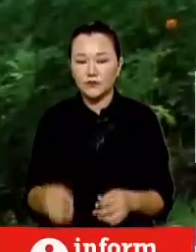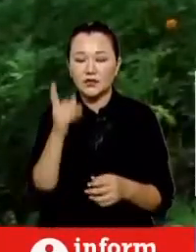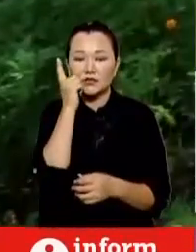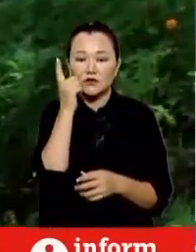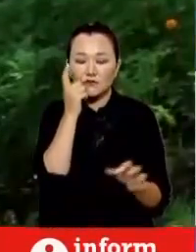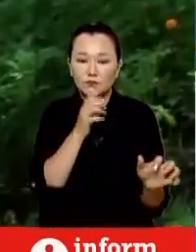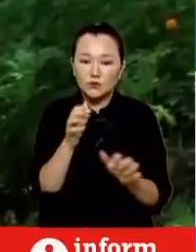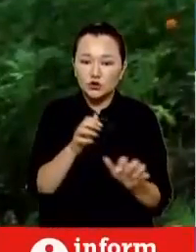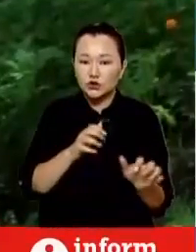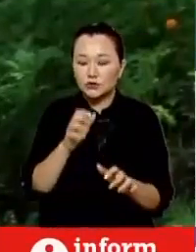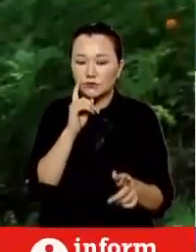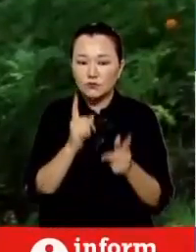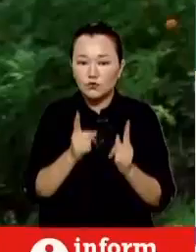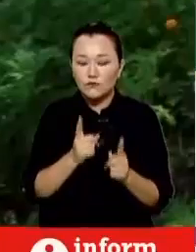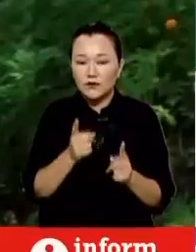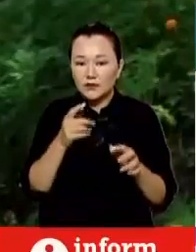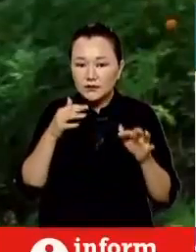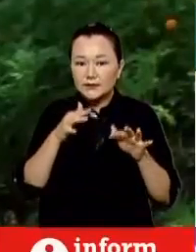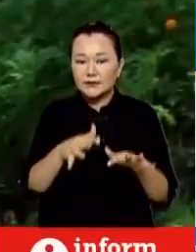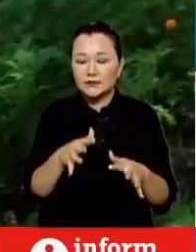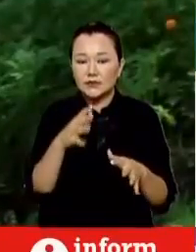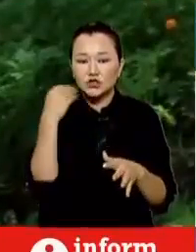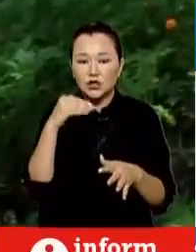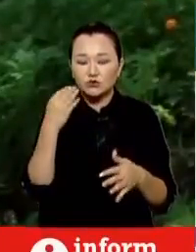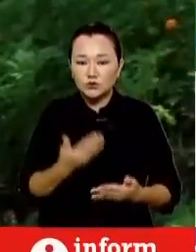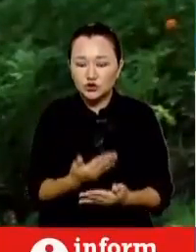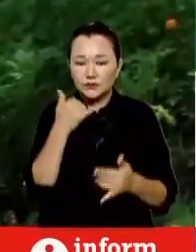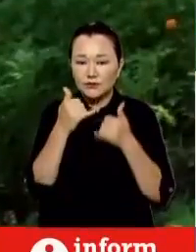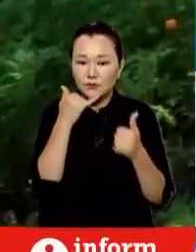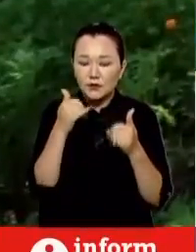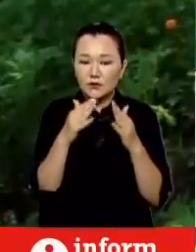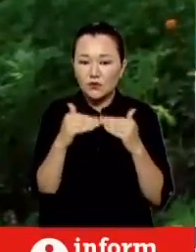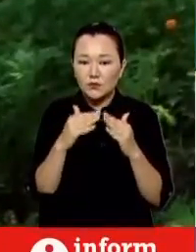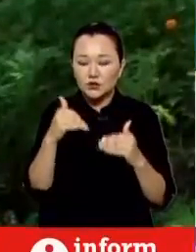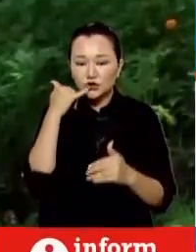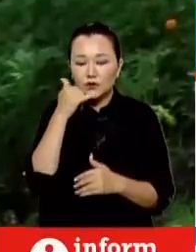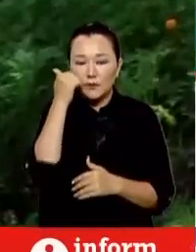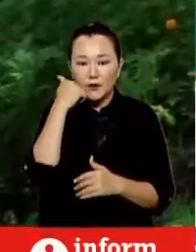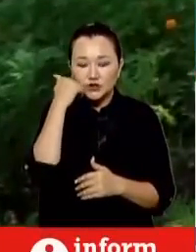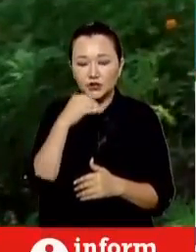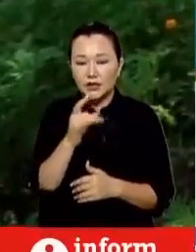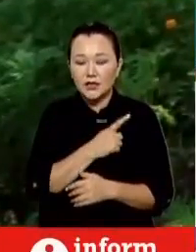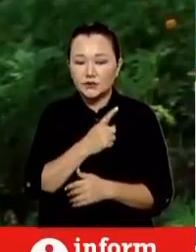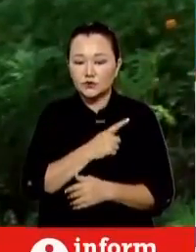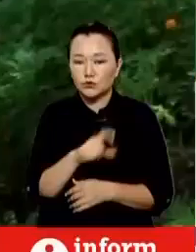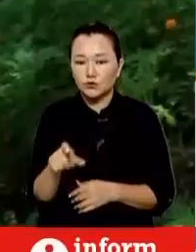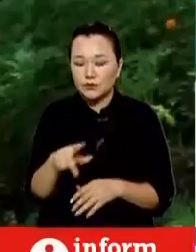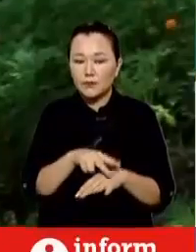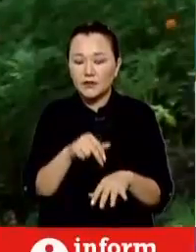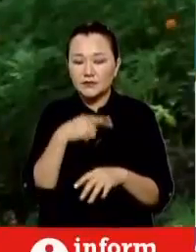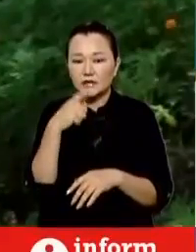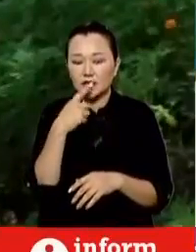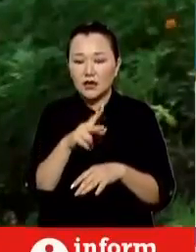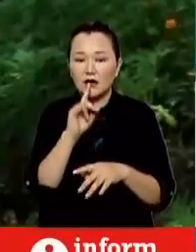Телефонные мошенники буквально терроризируют жителей Актобе, звонят на домашний телефон пожилым и одиноким людям. В полиции говорят,